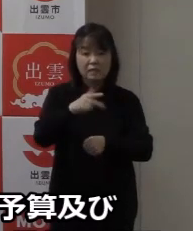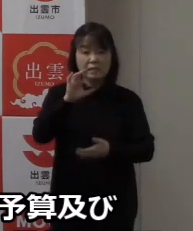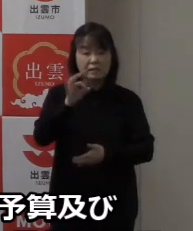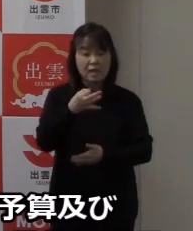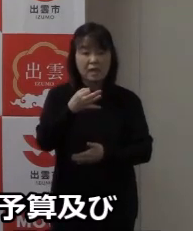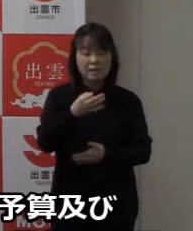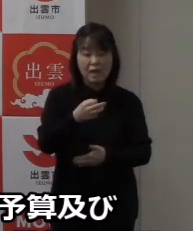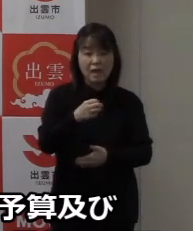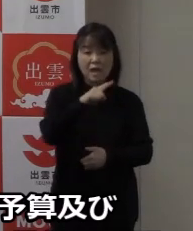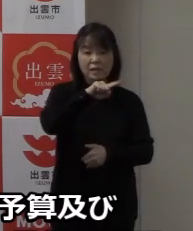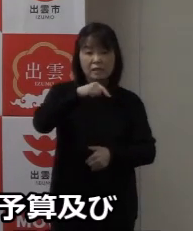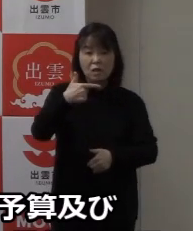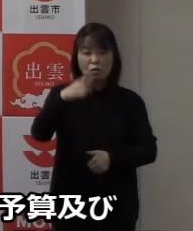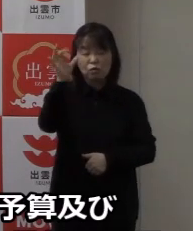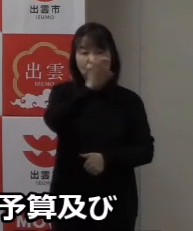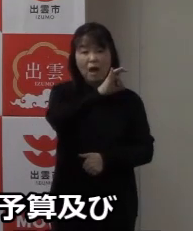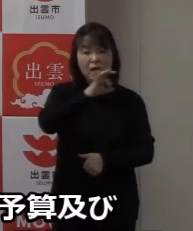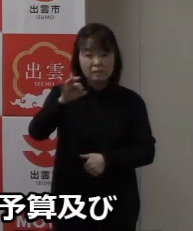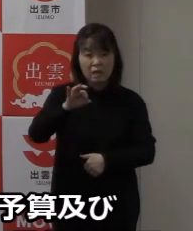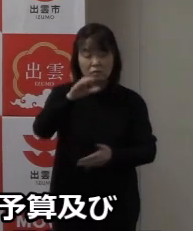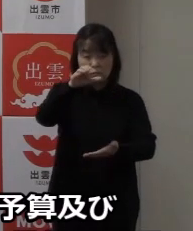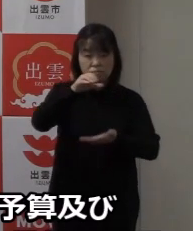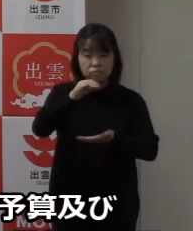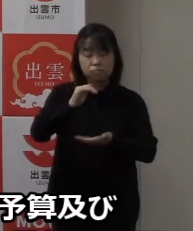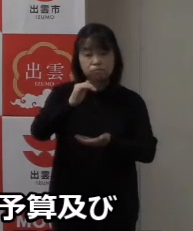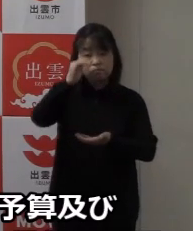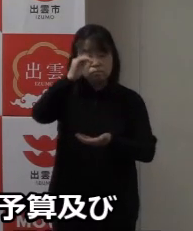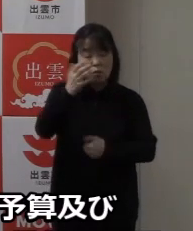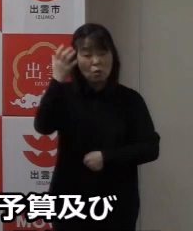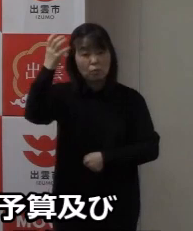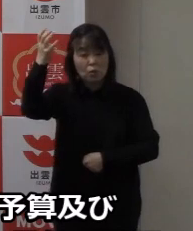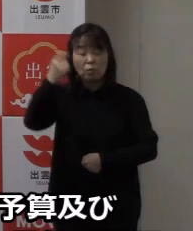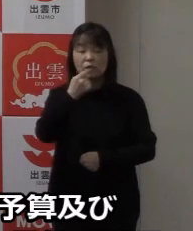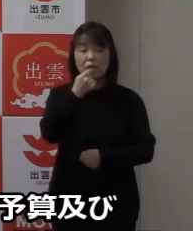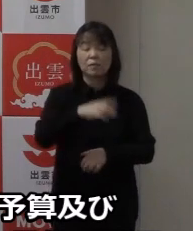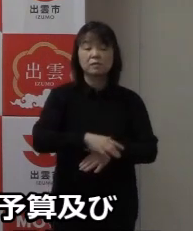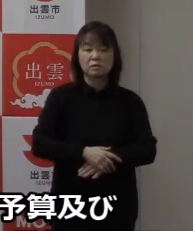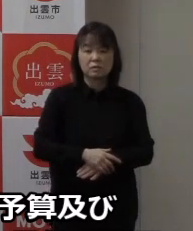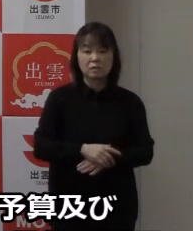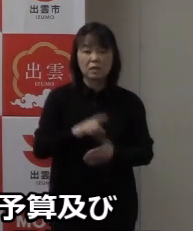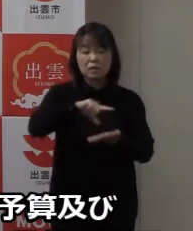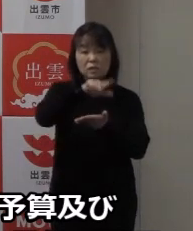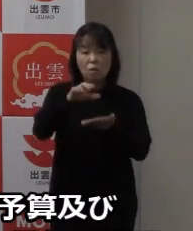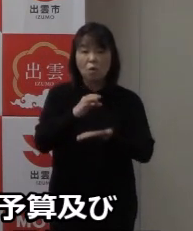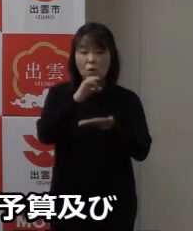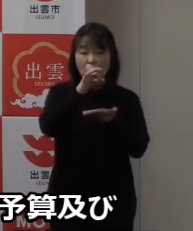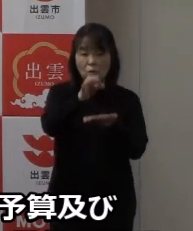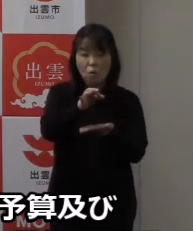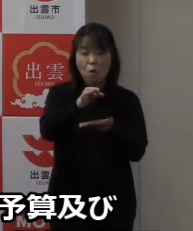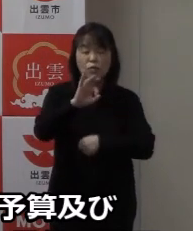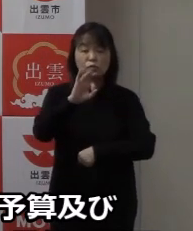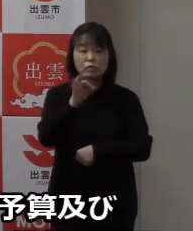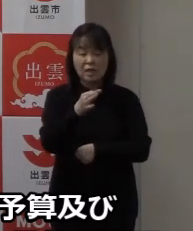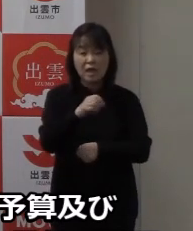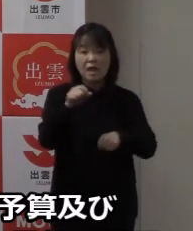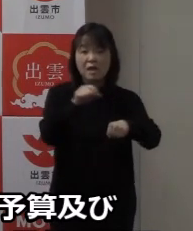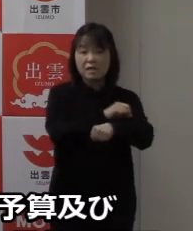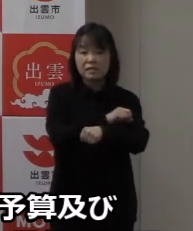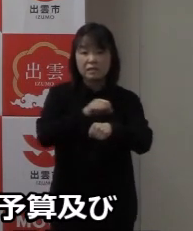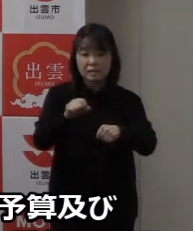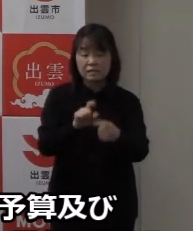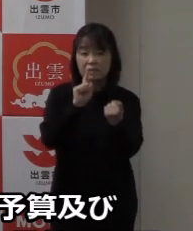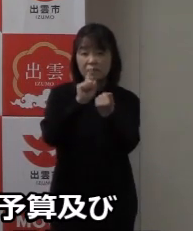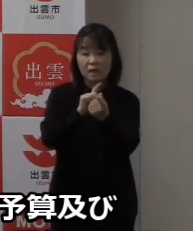円 1.6% の増収を見込んでおります。地方交付税および臨時財政対策債につきまし